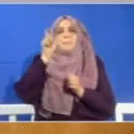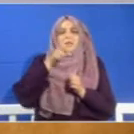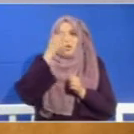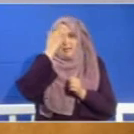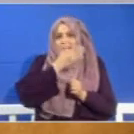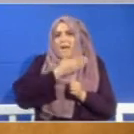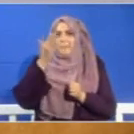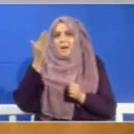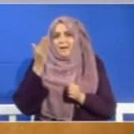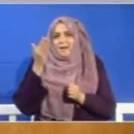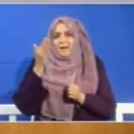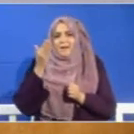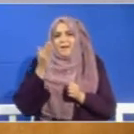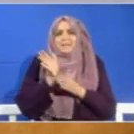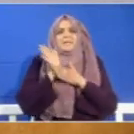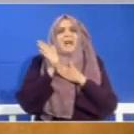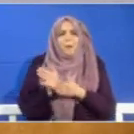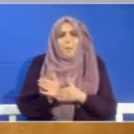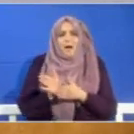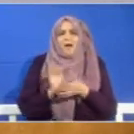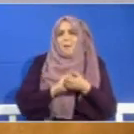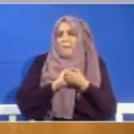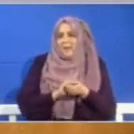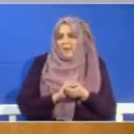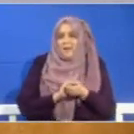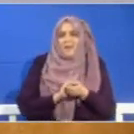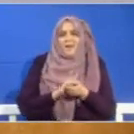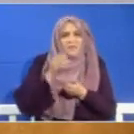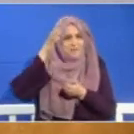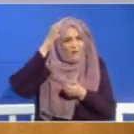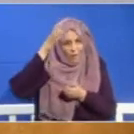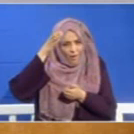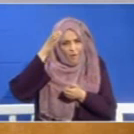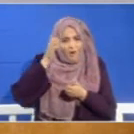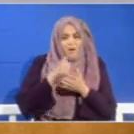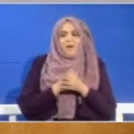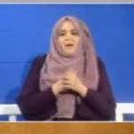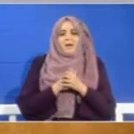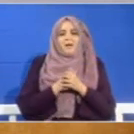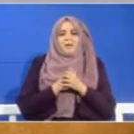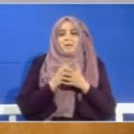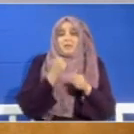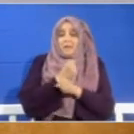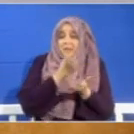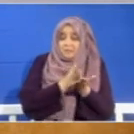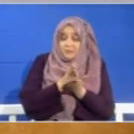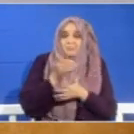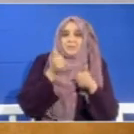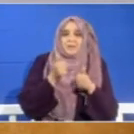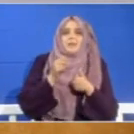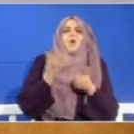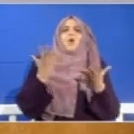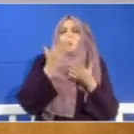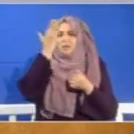الدنيا من الصحابة رضي الله عنهم، ومن العلماء الصالحين العاملين وما إلى ذلك،